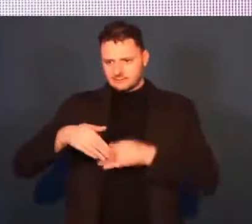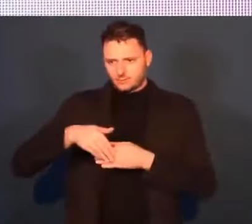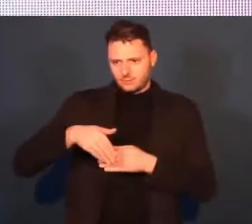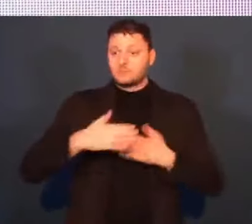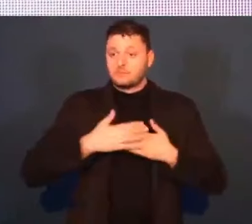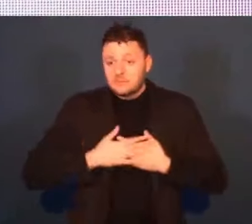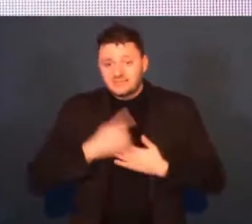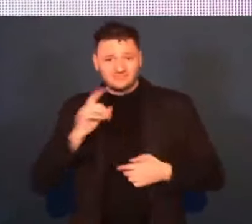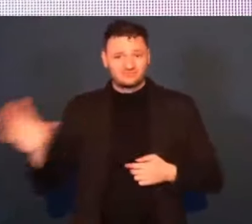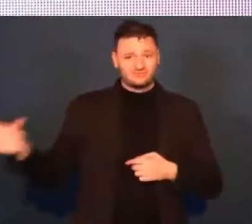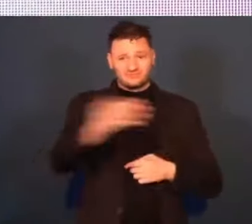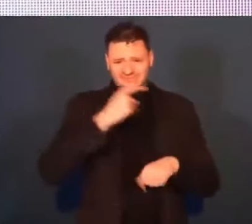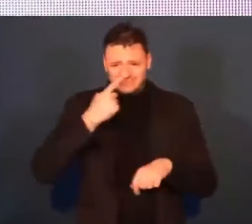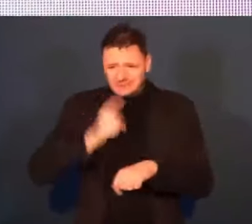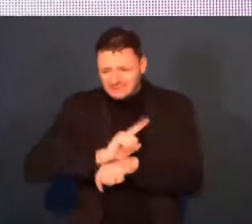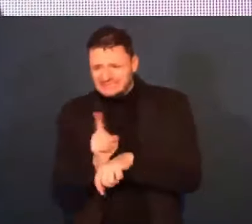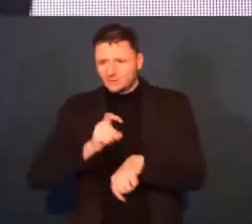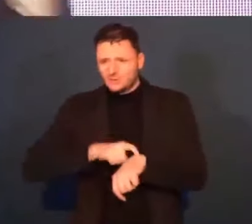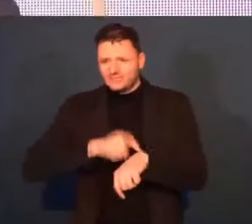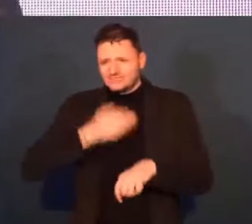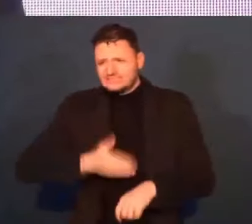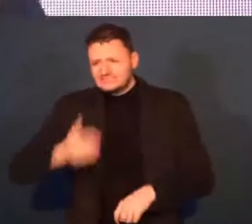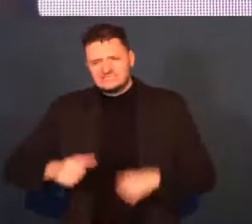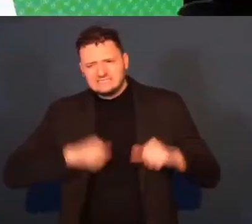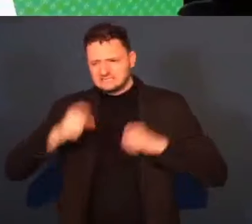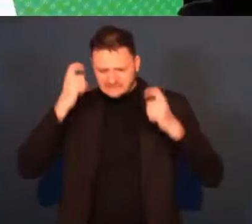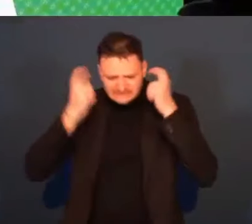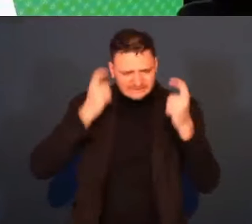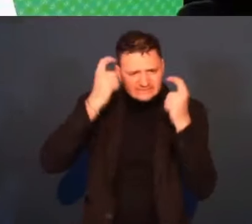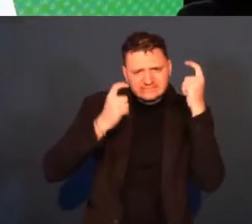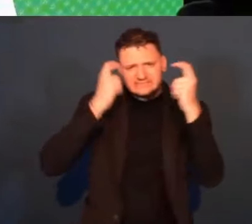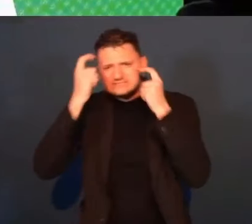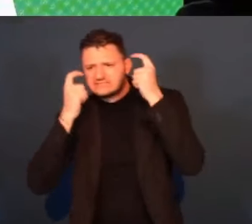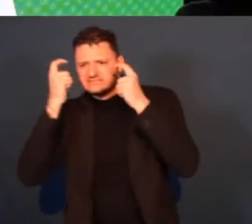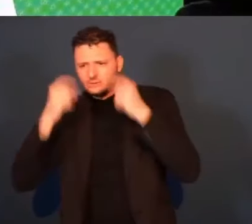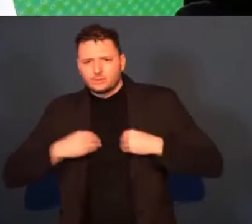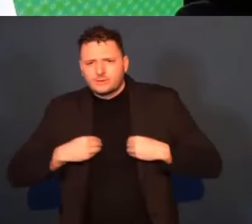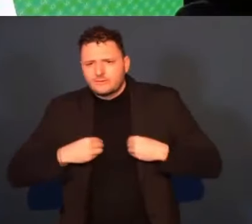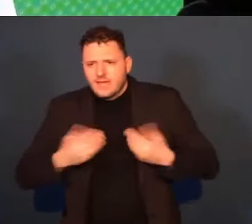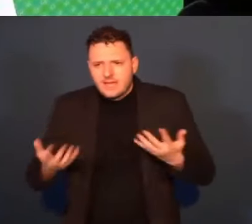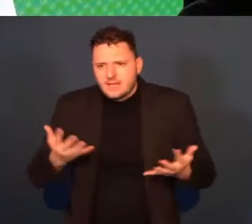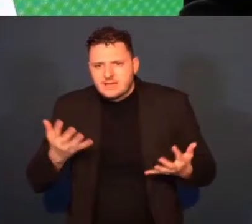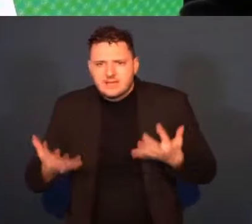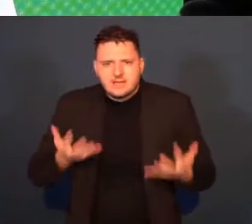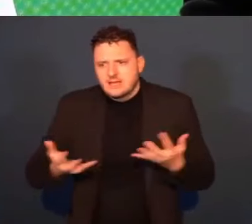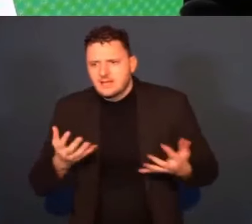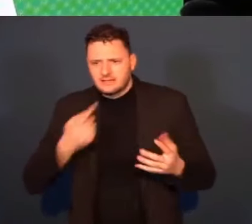всяка един неврон, който ще почувствате как ви се губи, спорейки с някой от